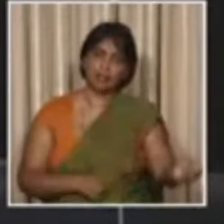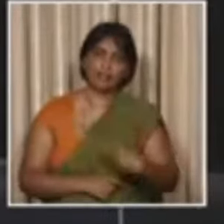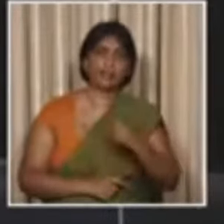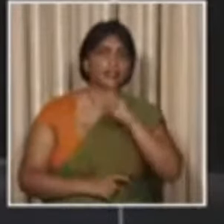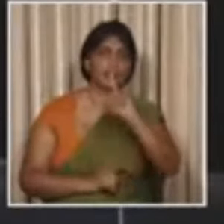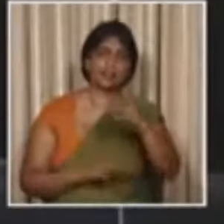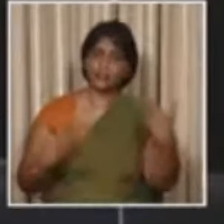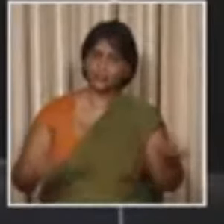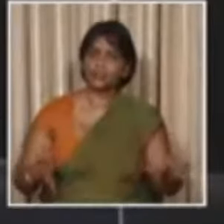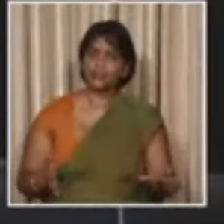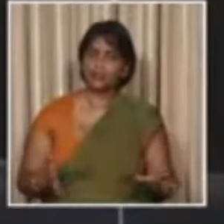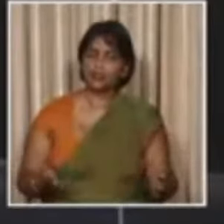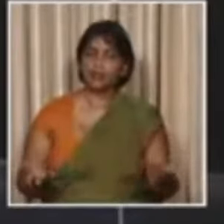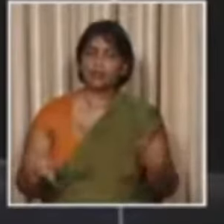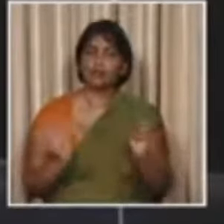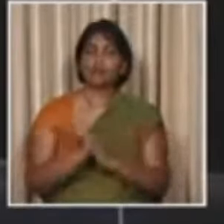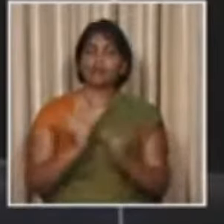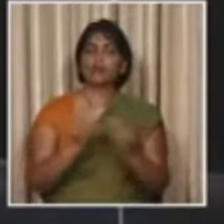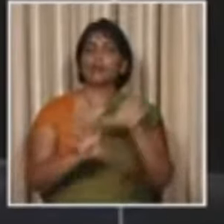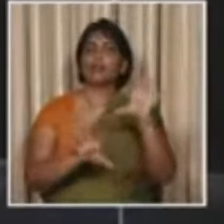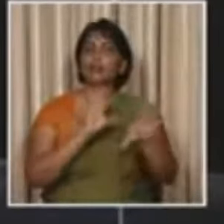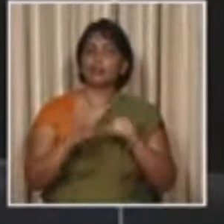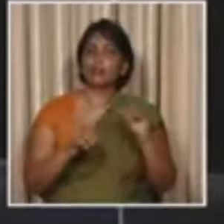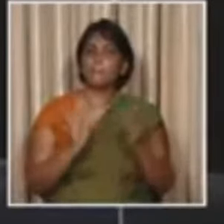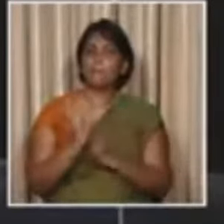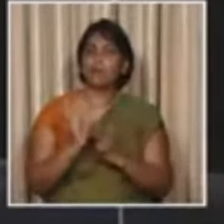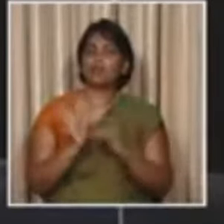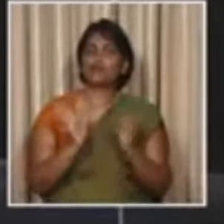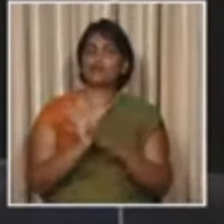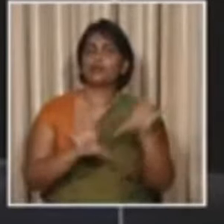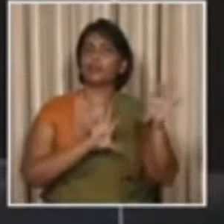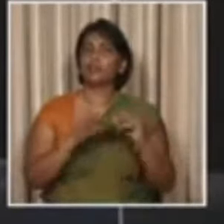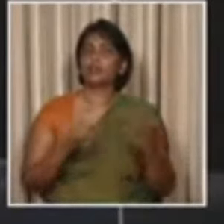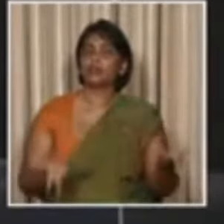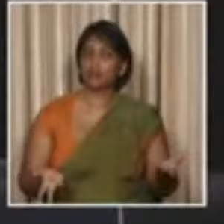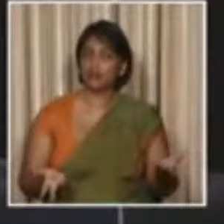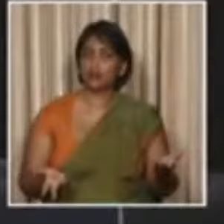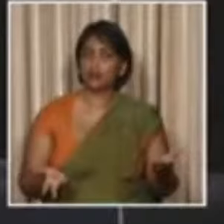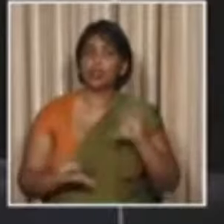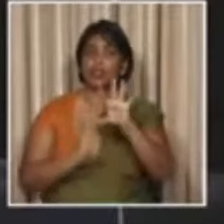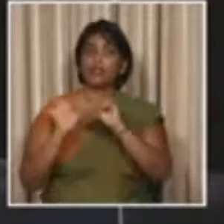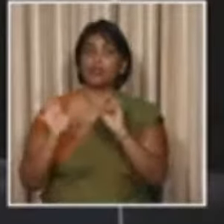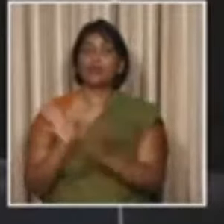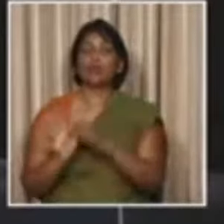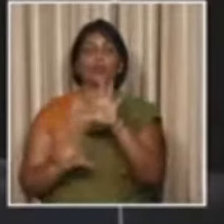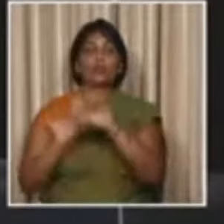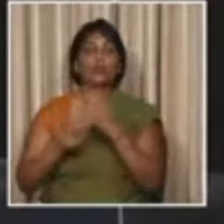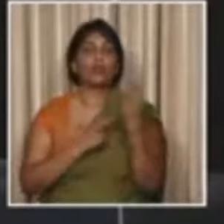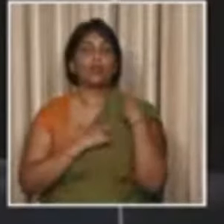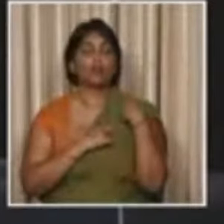තිබුණා. දැන් කොමිෂන් පත් කළේ කවුද? මලල්ගොඩ කොමිෂන් පත් කළේ කවුද? සිලෙක්ට් කමිටි පත් කළේ කවුද?